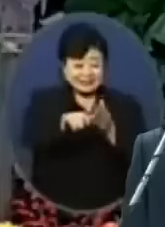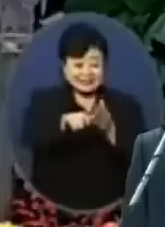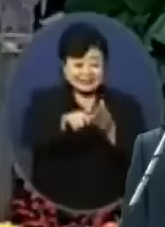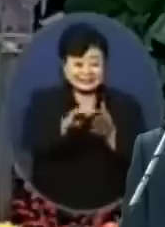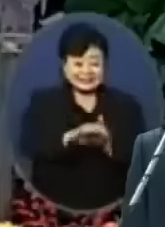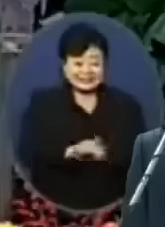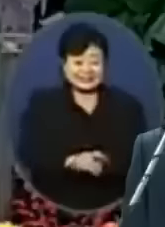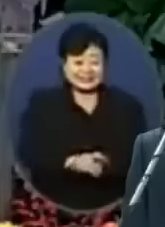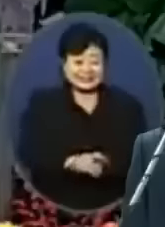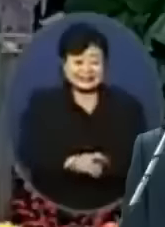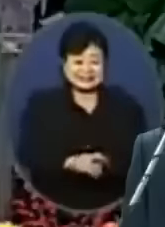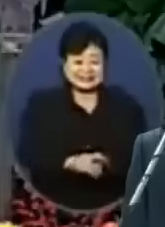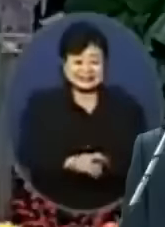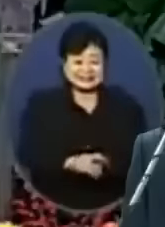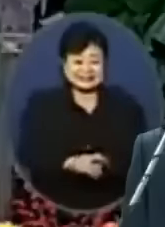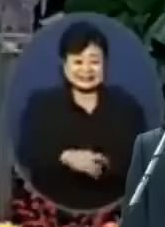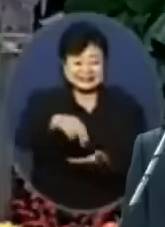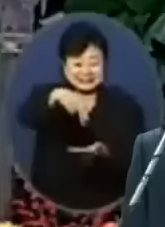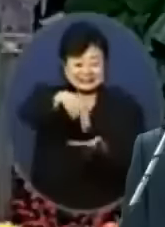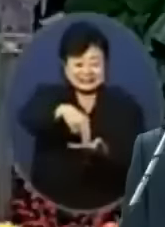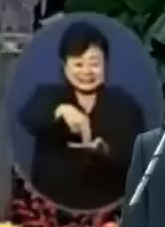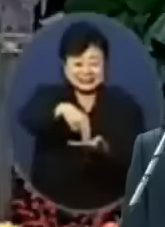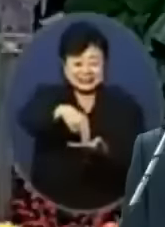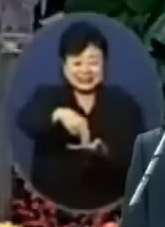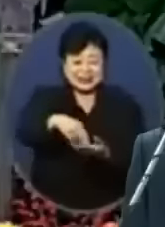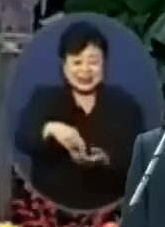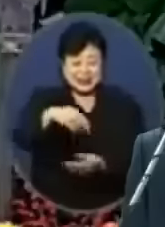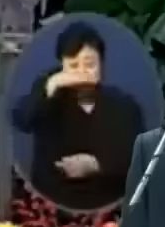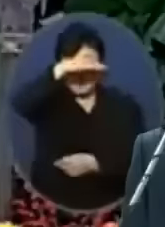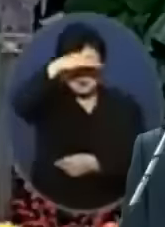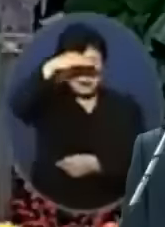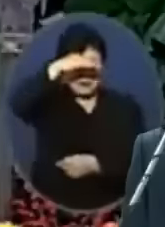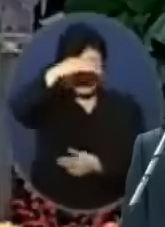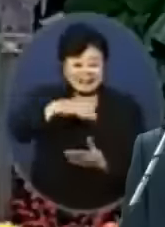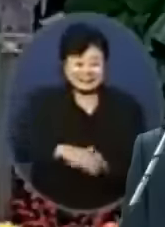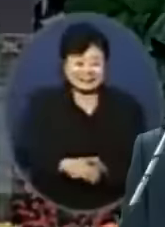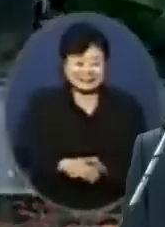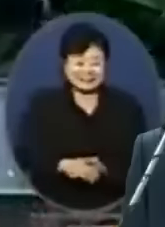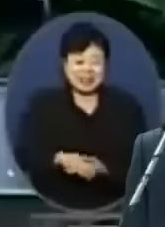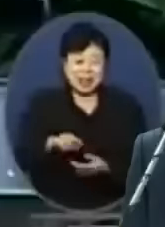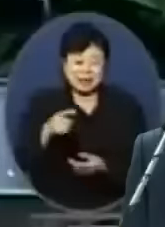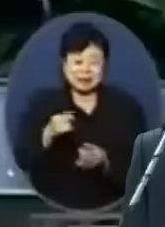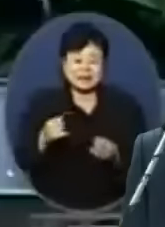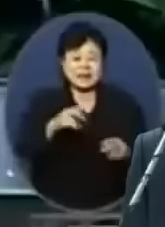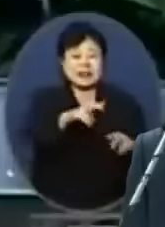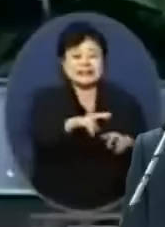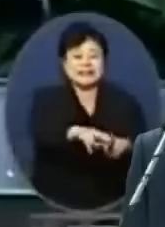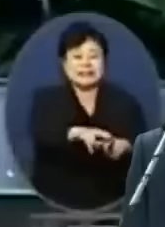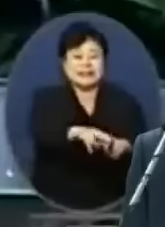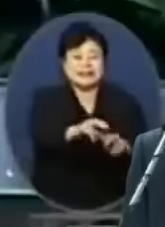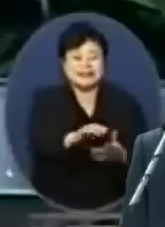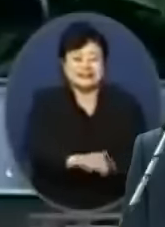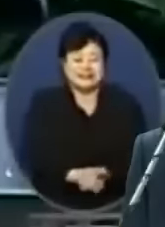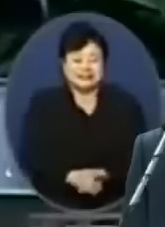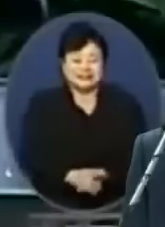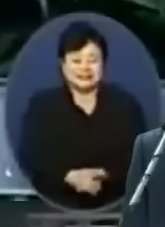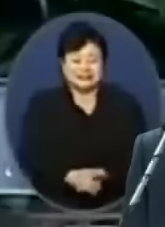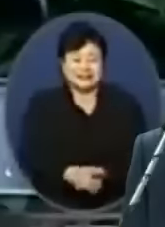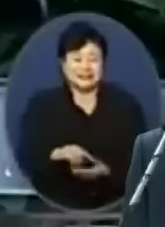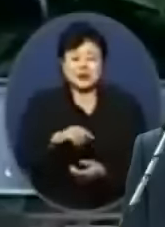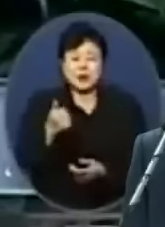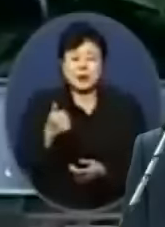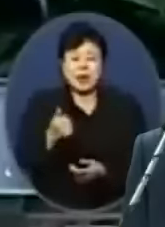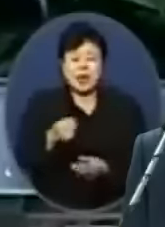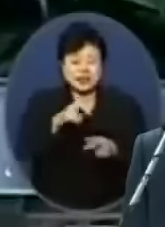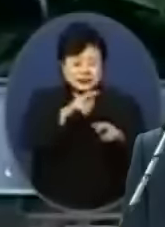딱 강단에 이처럼 서니까 한 100여 명 와서 앉았어요. 1500명